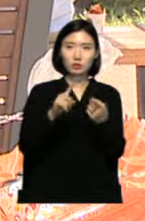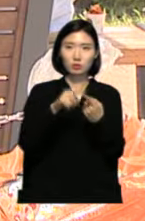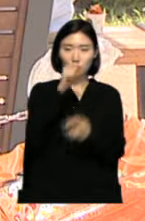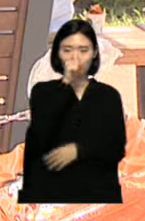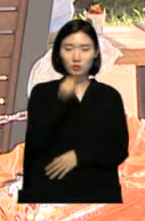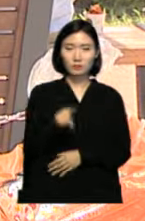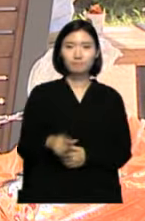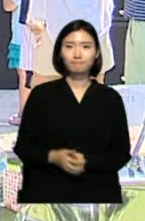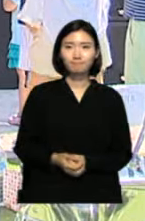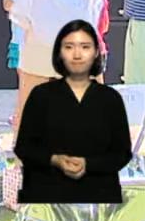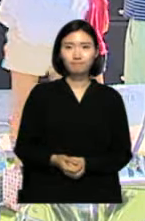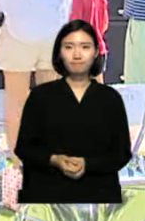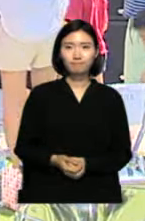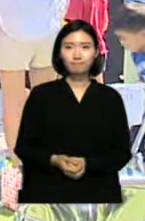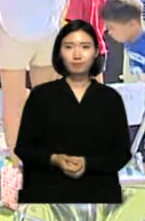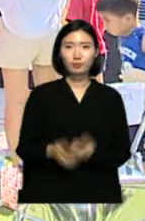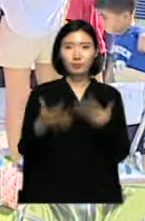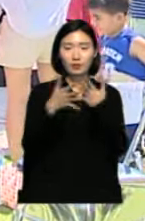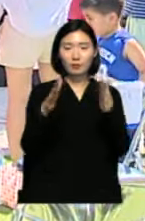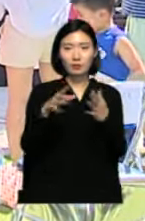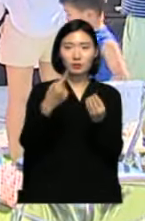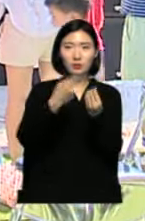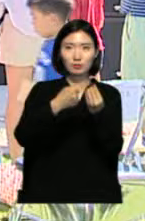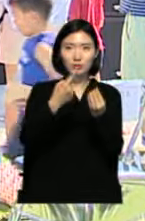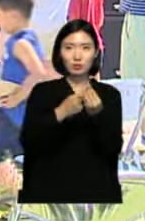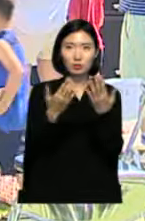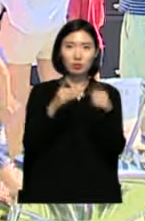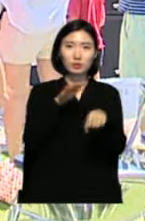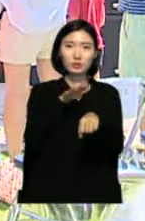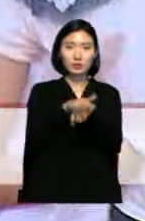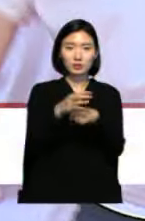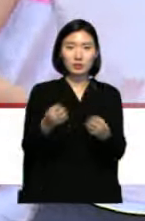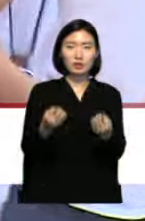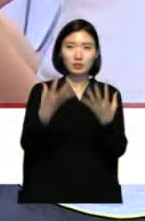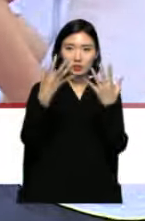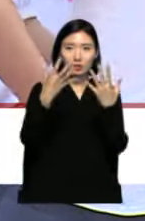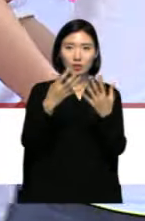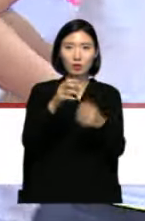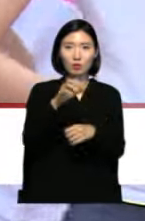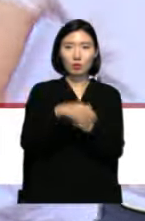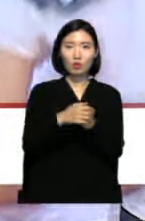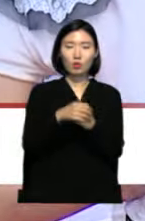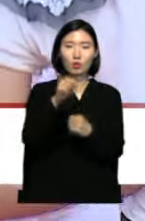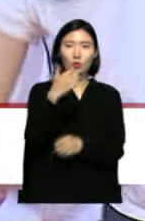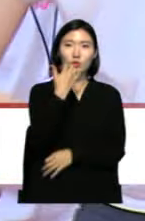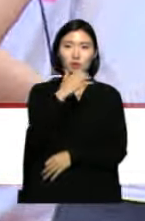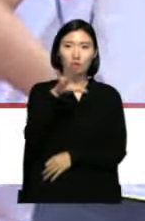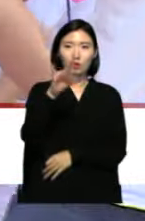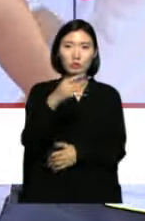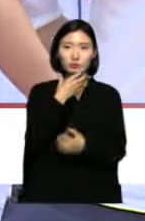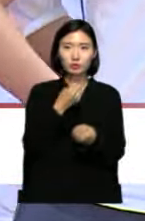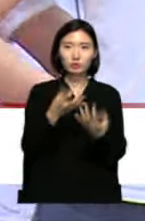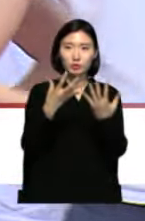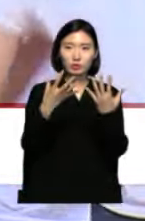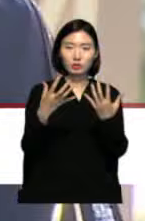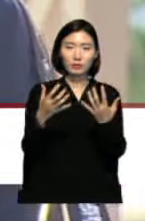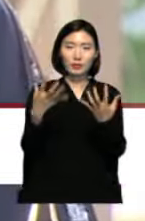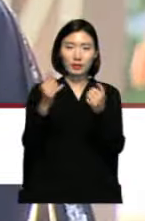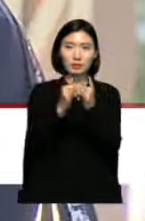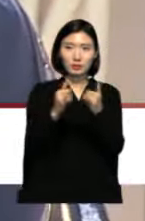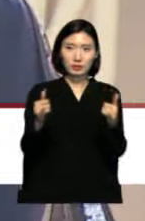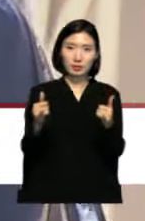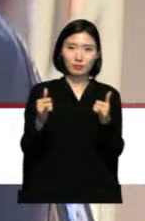큰 장점이라고 생각합니다. 아파트 첫 번째 공식 행사로 추진된 오색 어울림 축제는 수백 명이 넘는